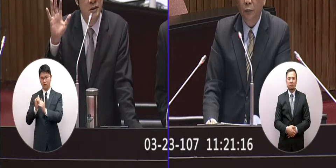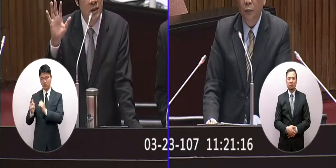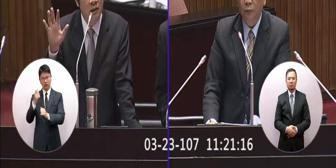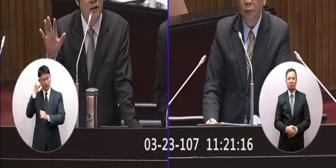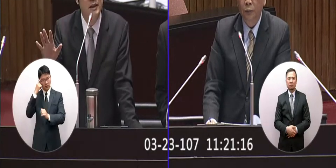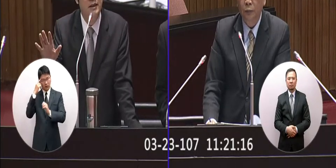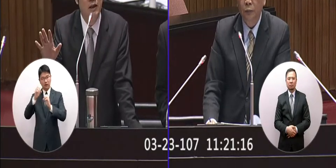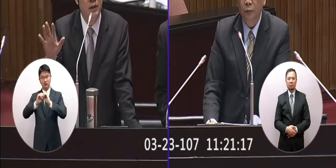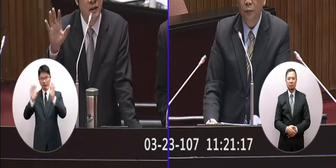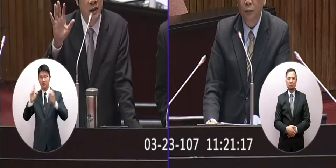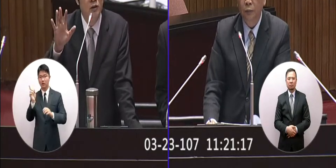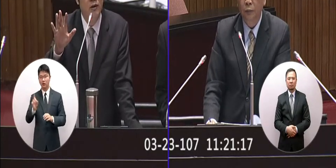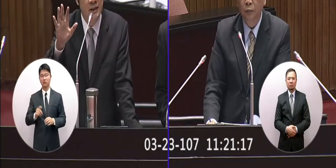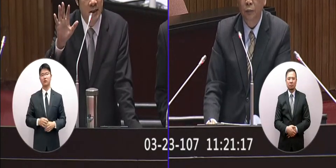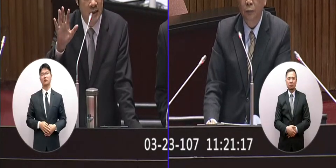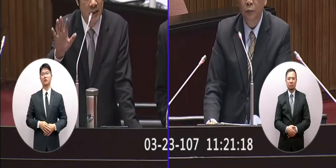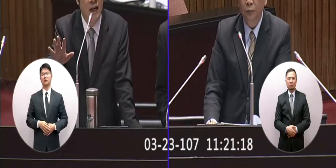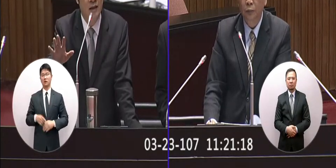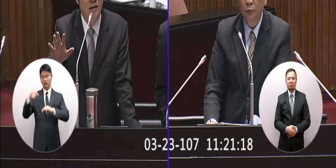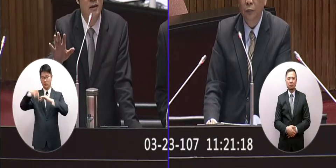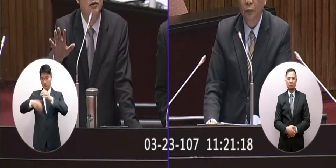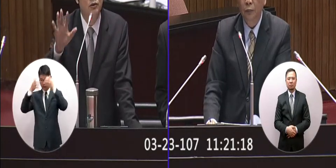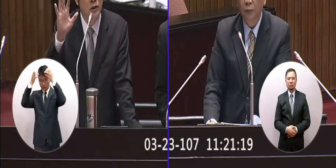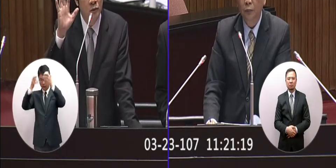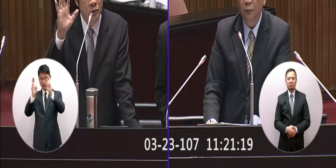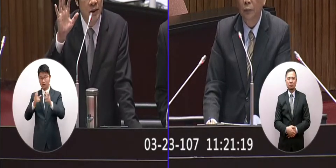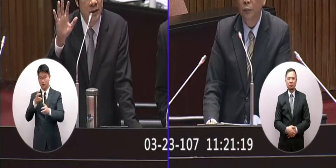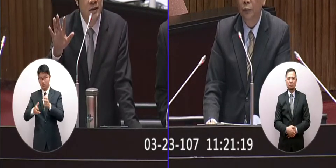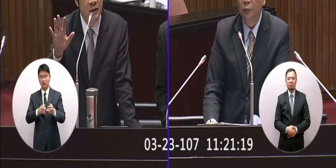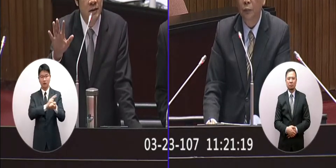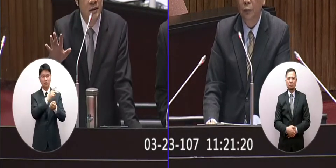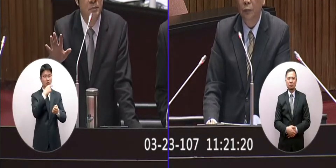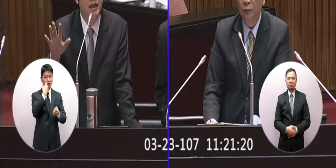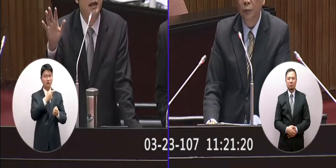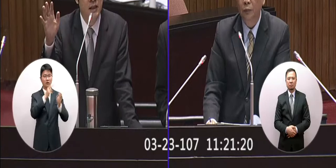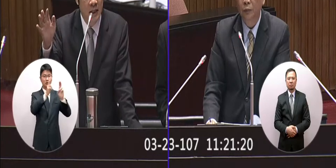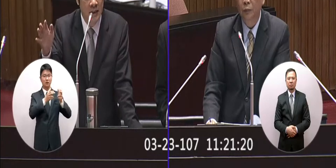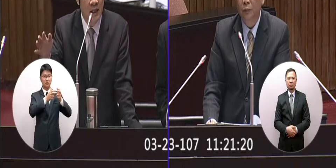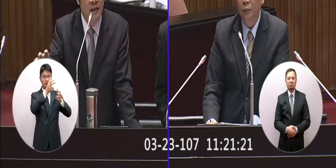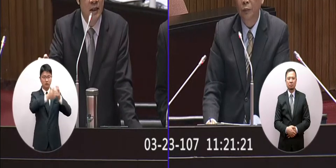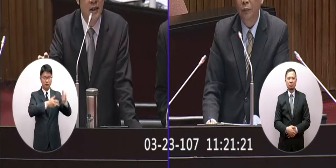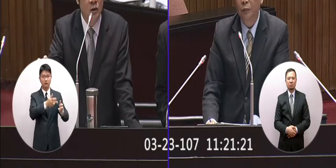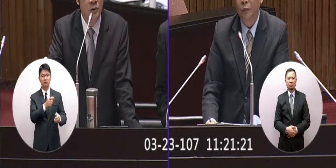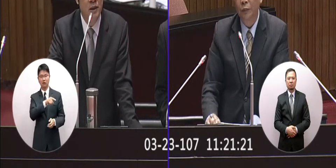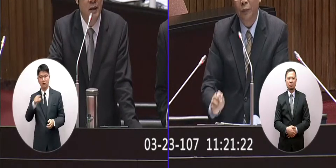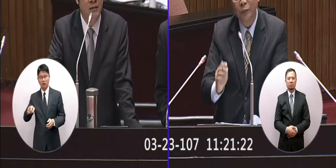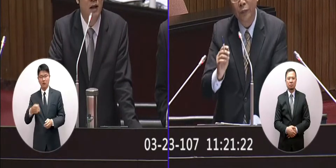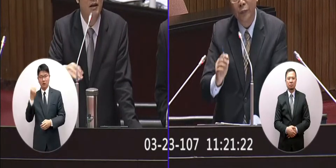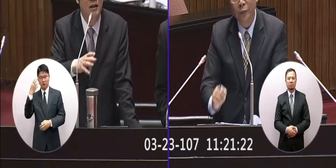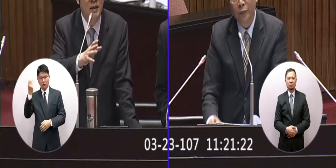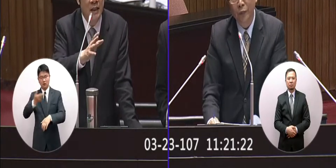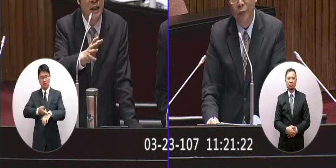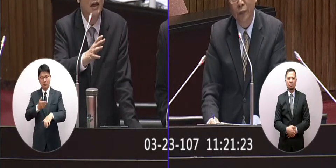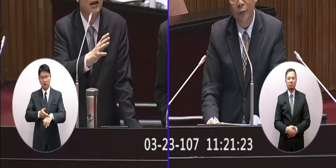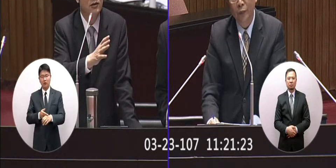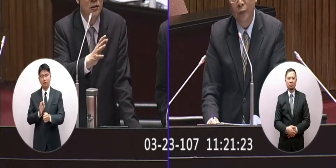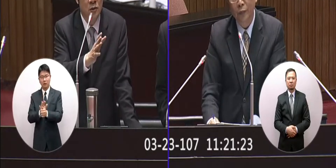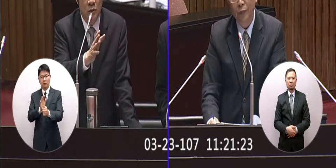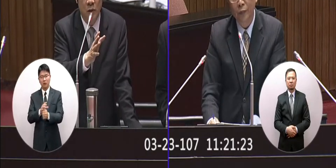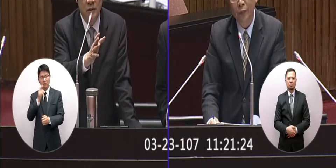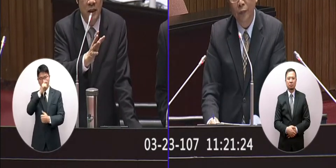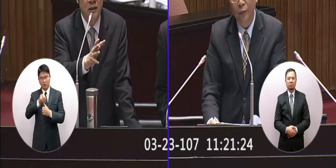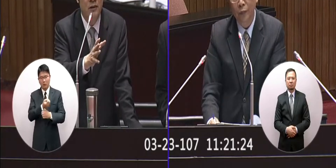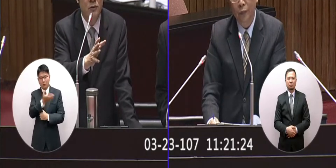息，就是深澳发电厂会跟林口发电厂一样，都会用最先进的设备来降低空气的排放。那你刚